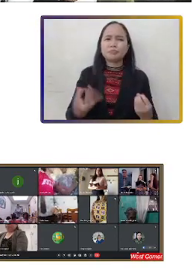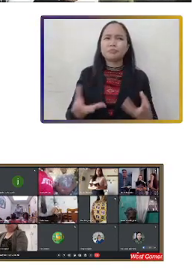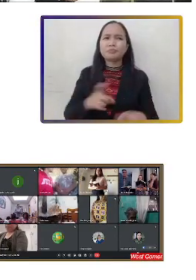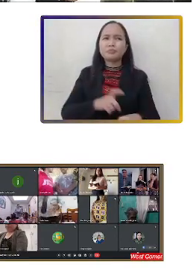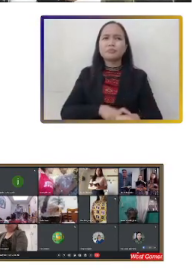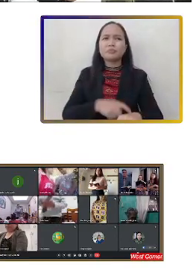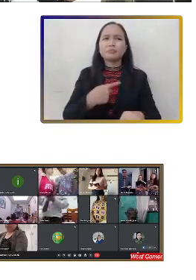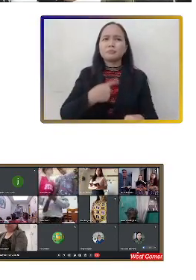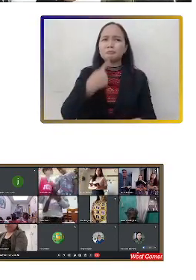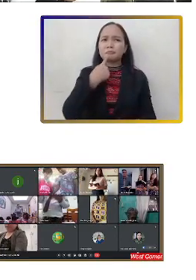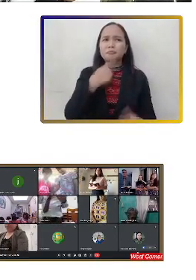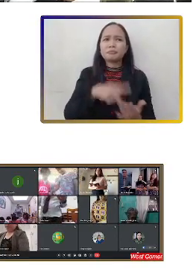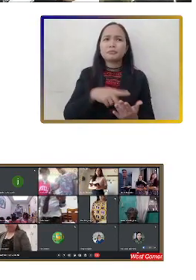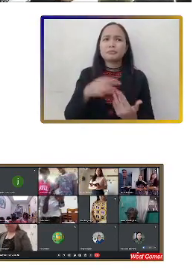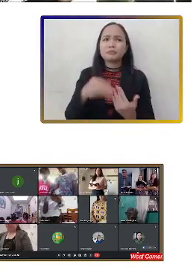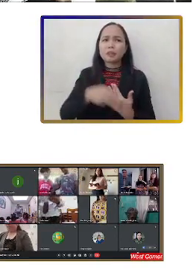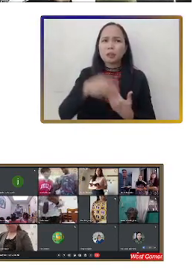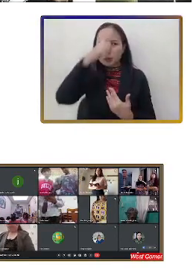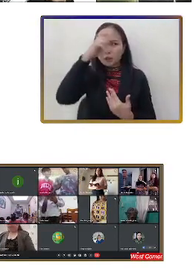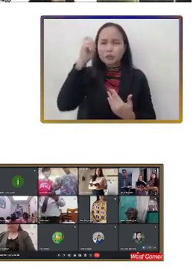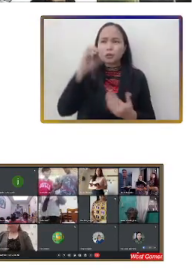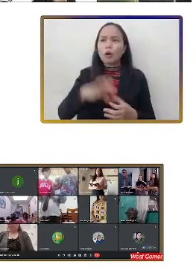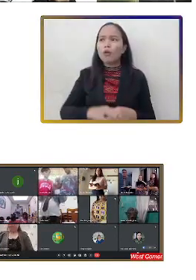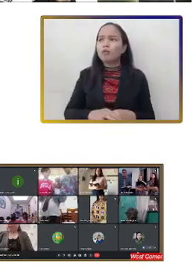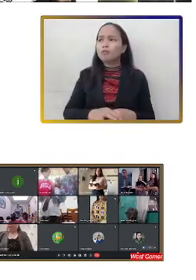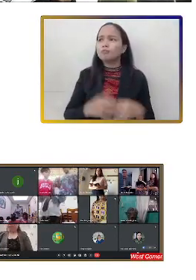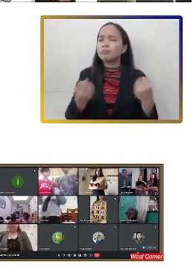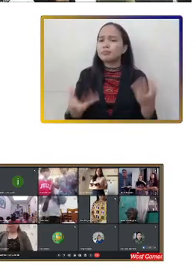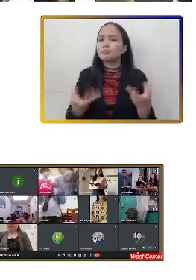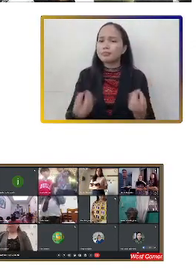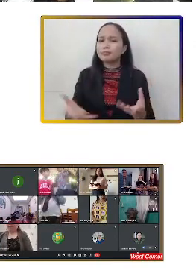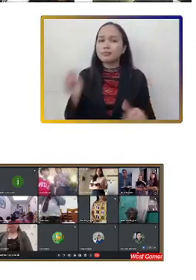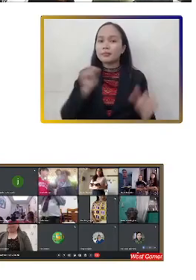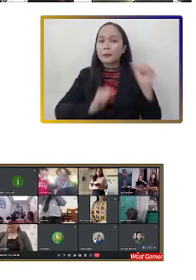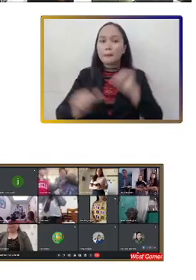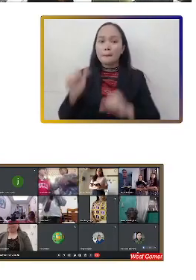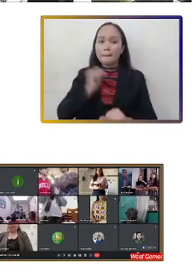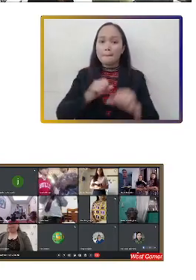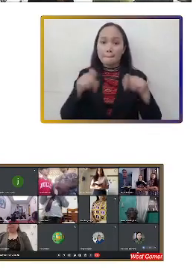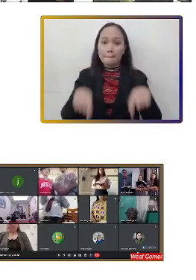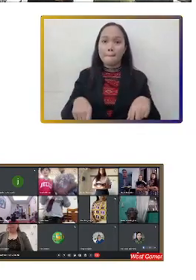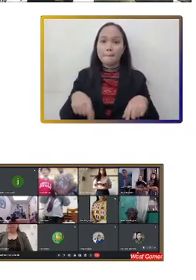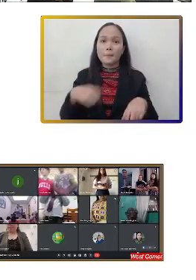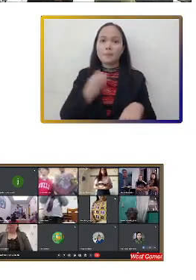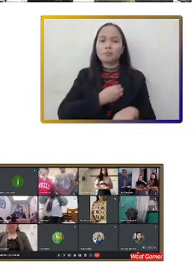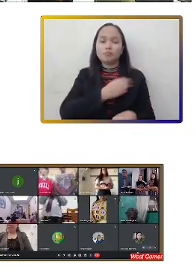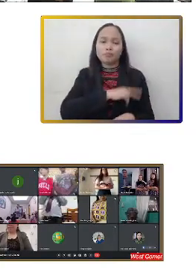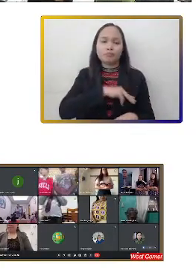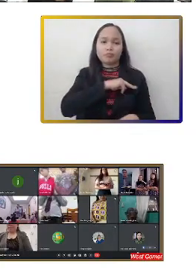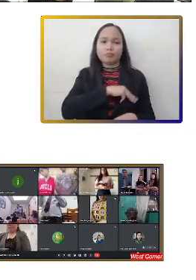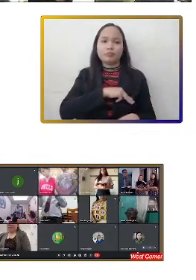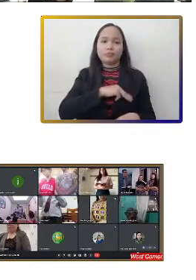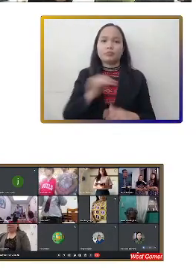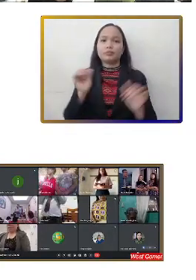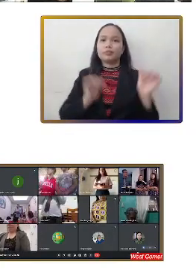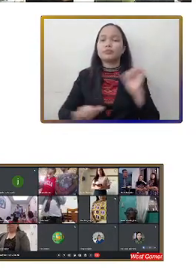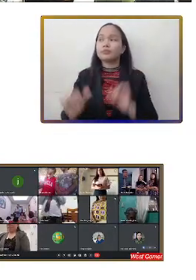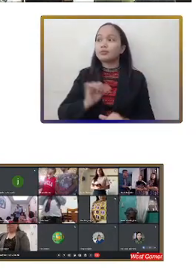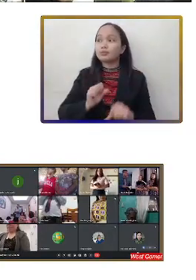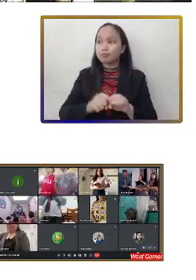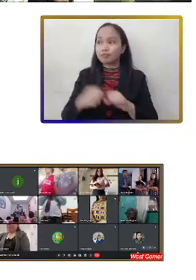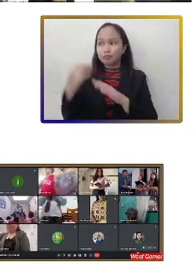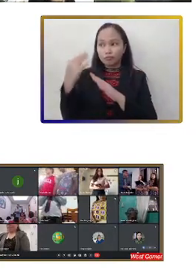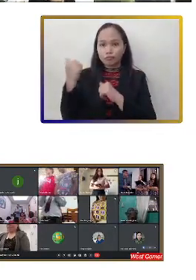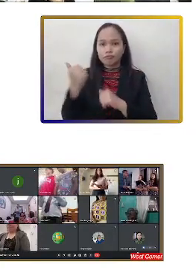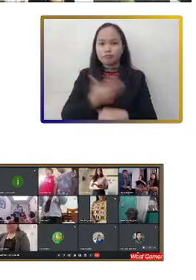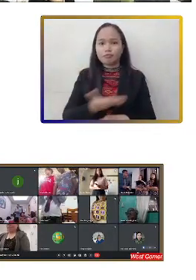programa dahil lang po sa ating mga activities sa ating mga missions. Okay? I hope you understand